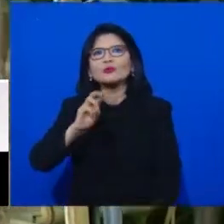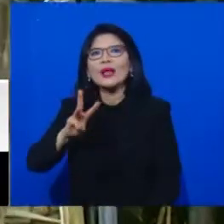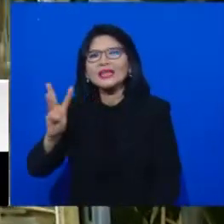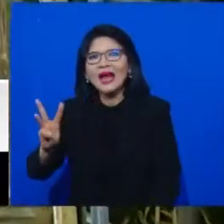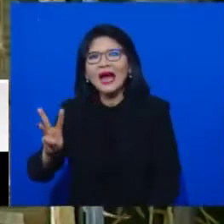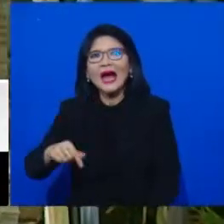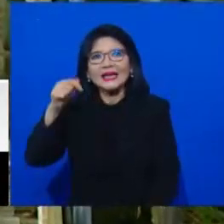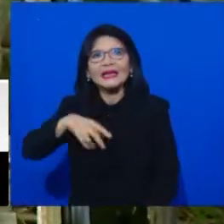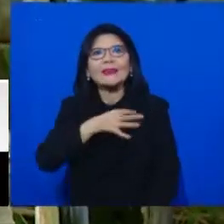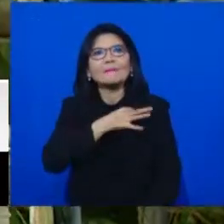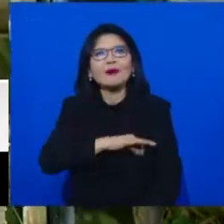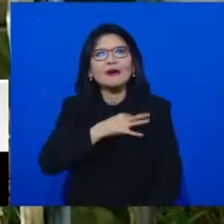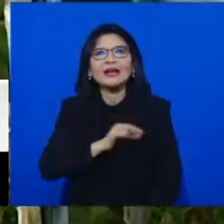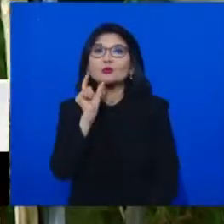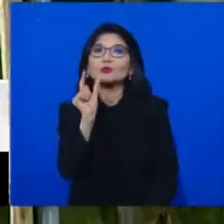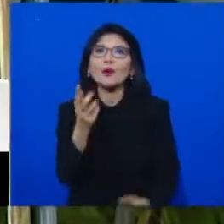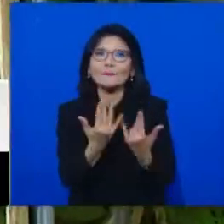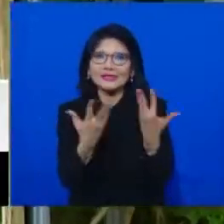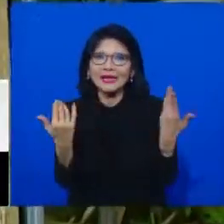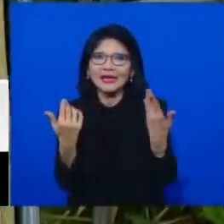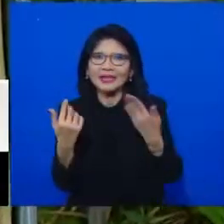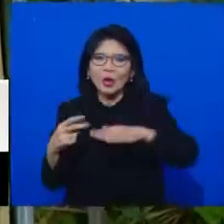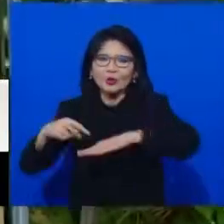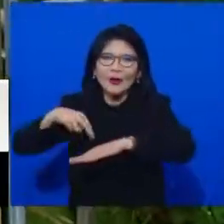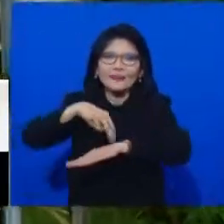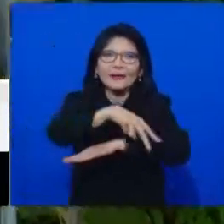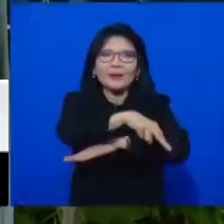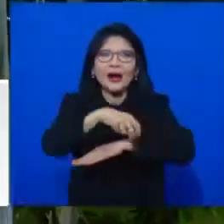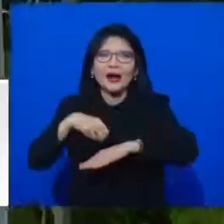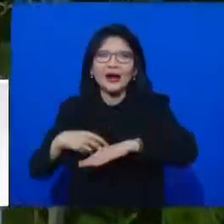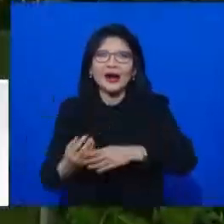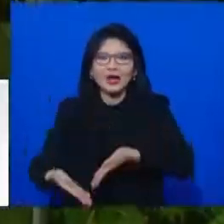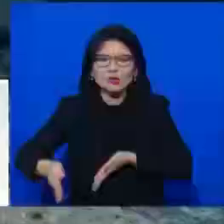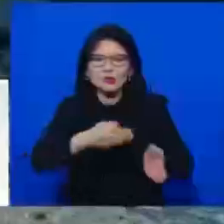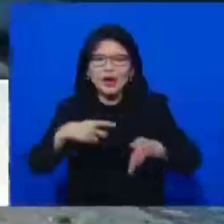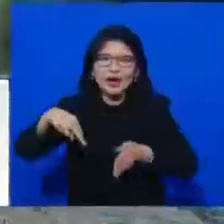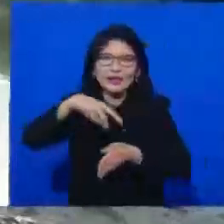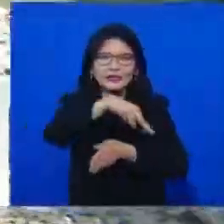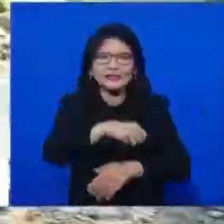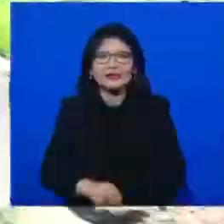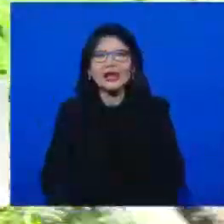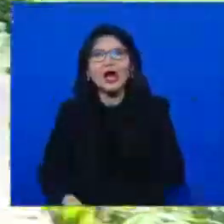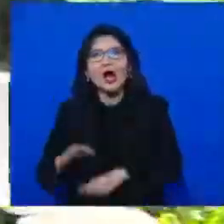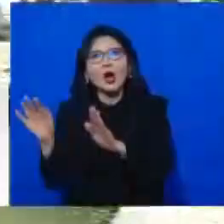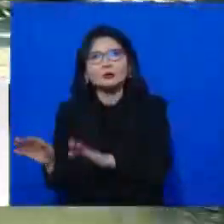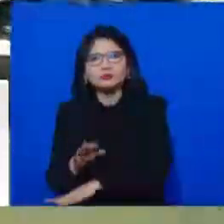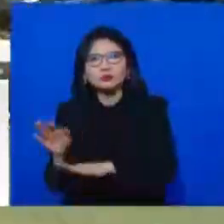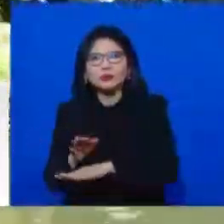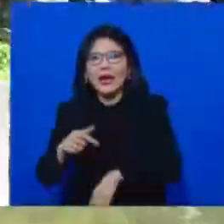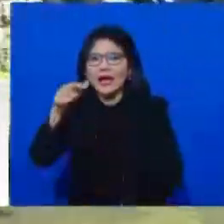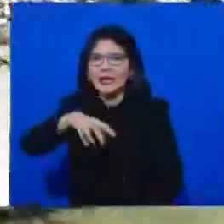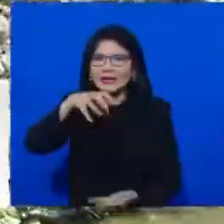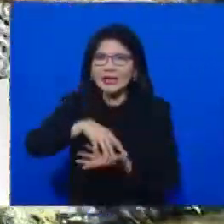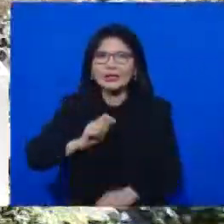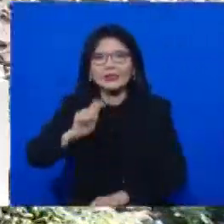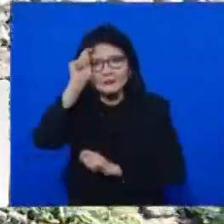ini dimanfaatkan untuk masyarakat menyeberang di Sungai Cikapundung. Upaya pemeliharaan daerah aliran Sungai Cikapundung ini